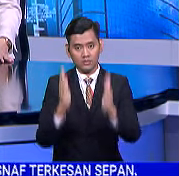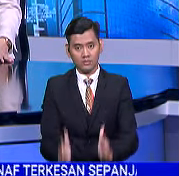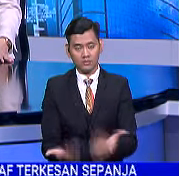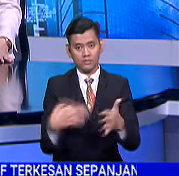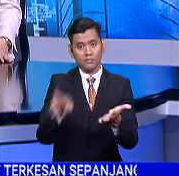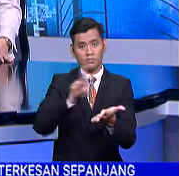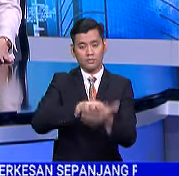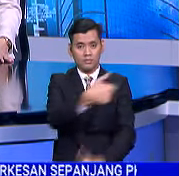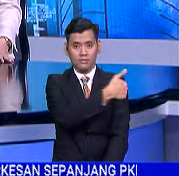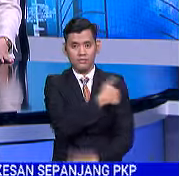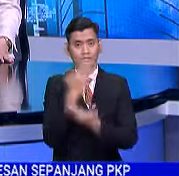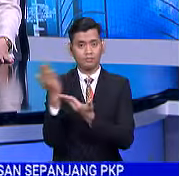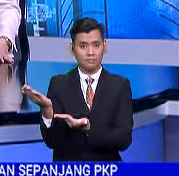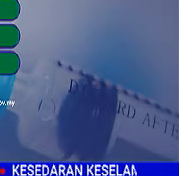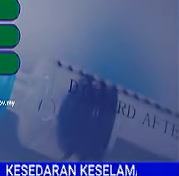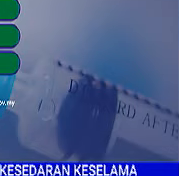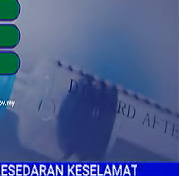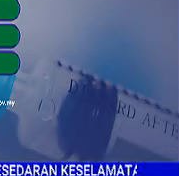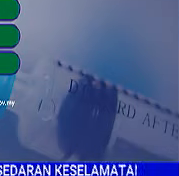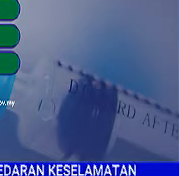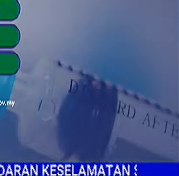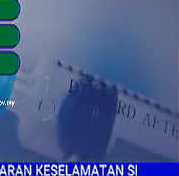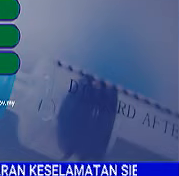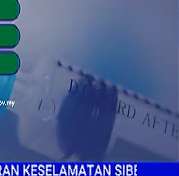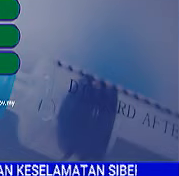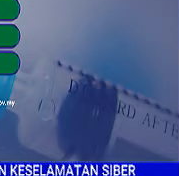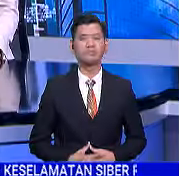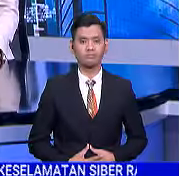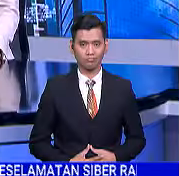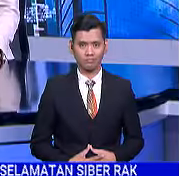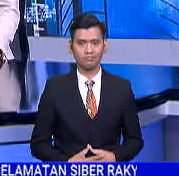COVID-19 mengikut negeri.